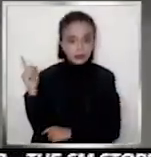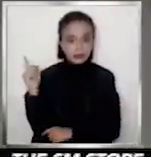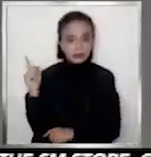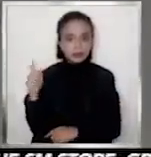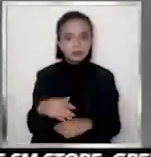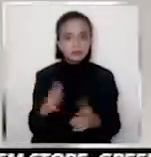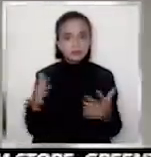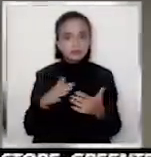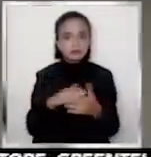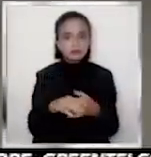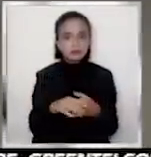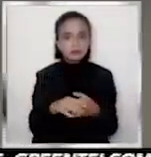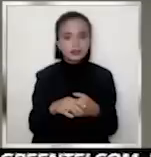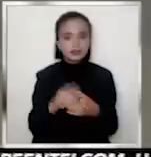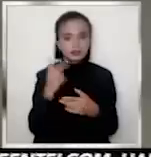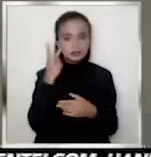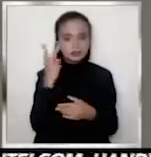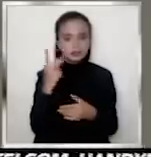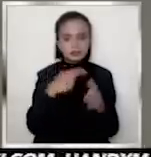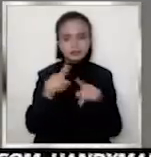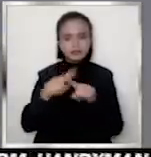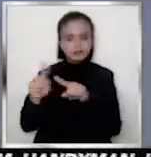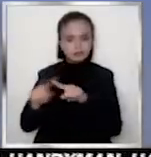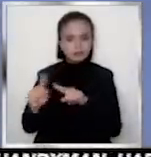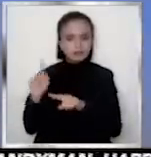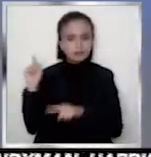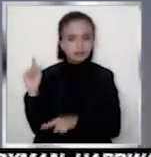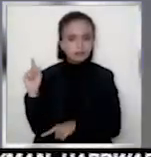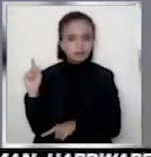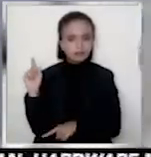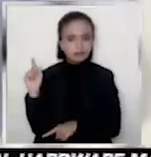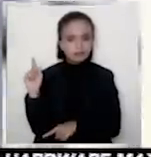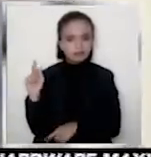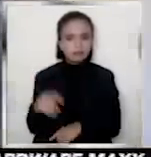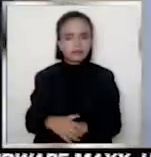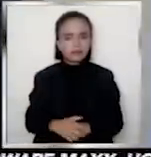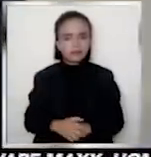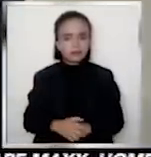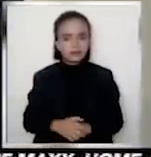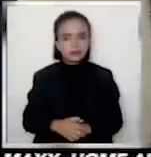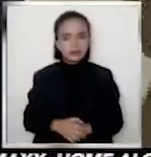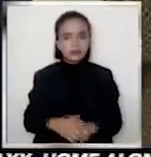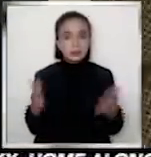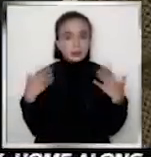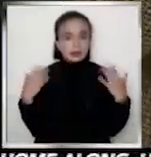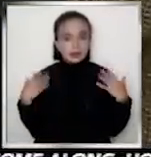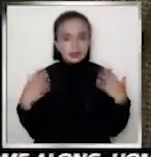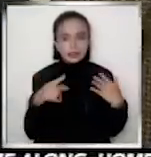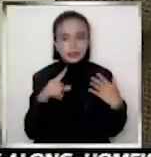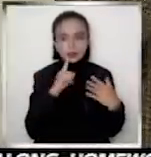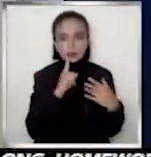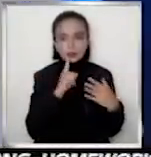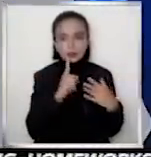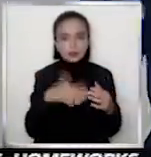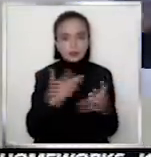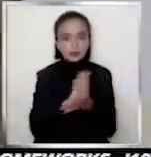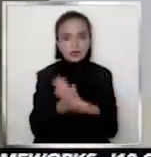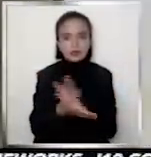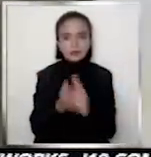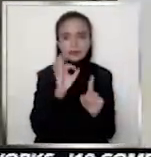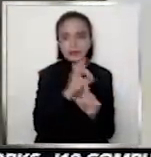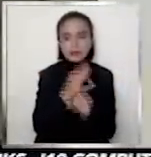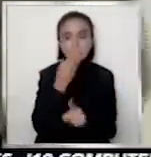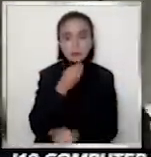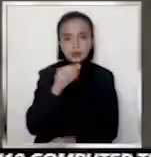triple loop jump, and his signature cantilever move. Kilig na kilig at di na maiwasang mag-fangirl ni na Ashley at co-star